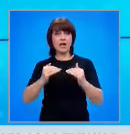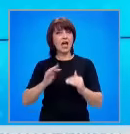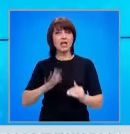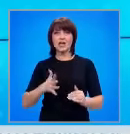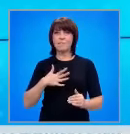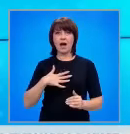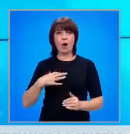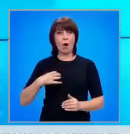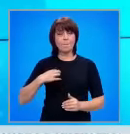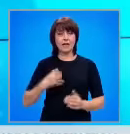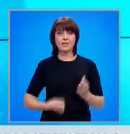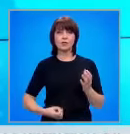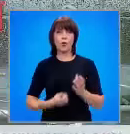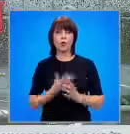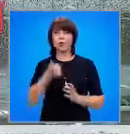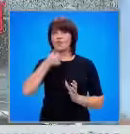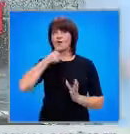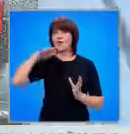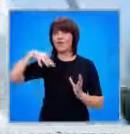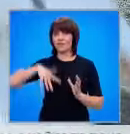опасност от ново наводнение.